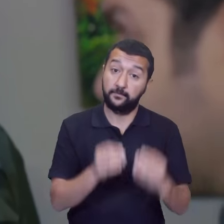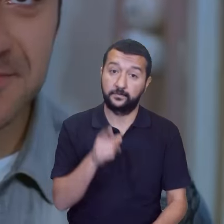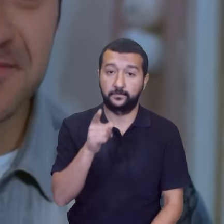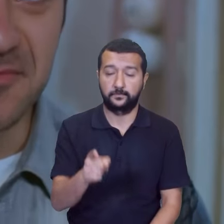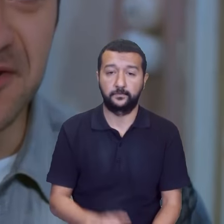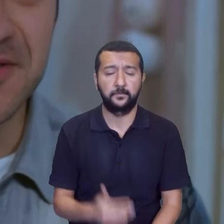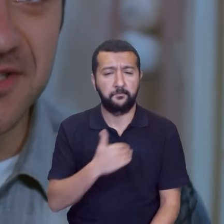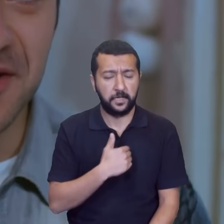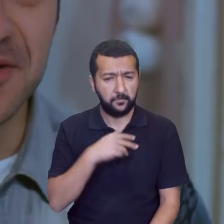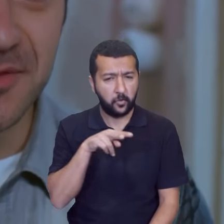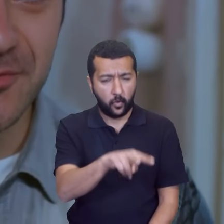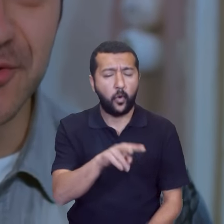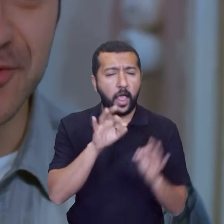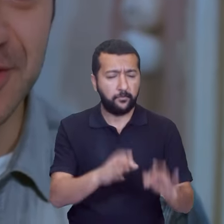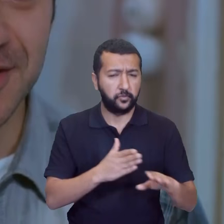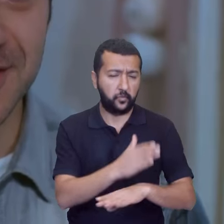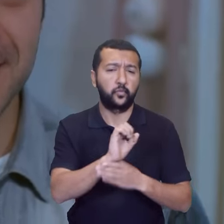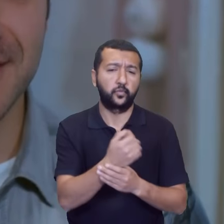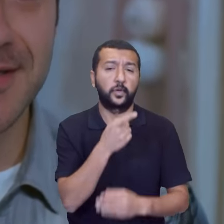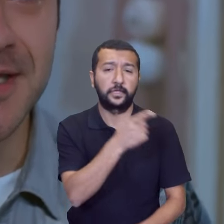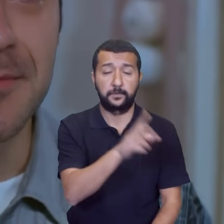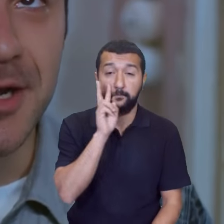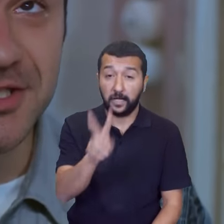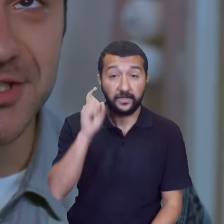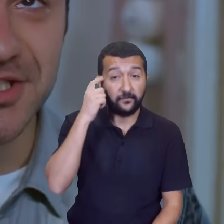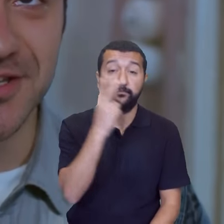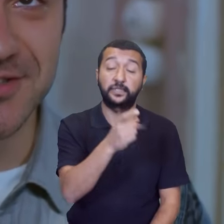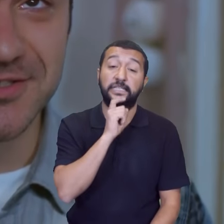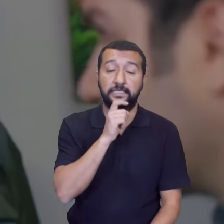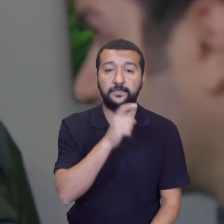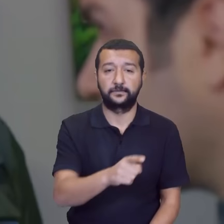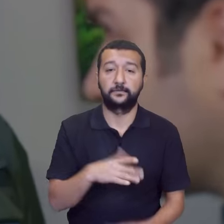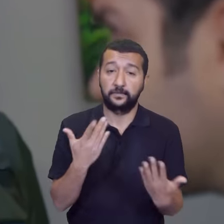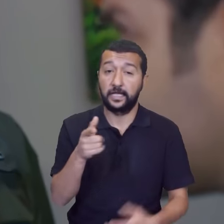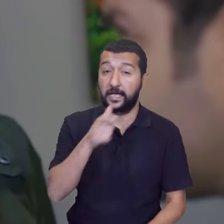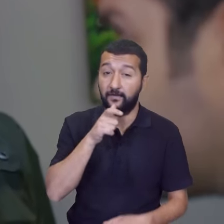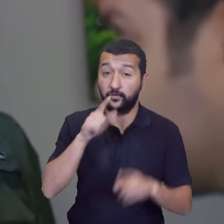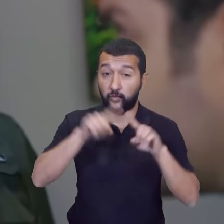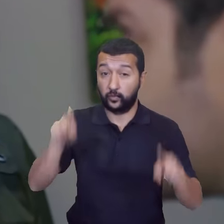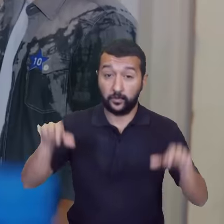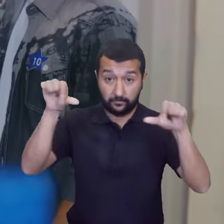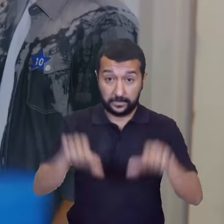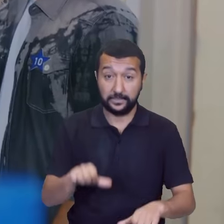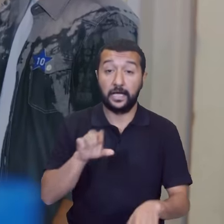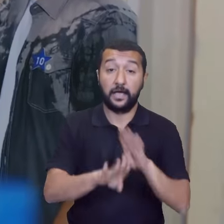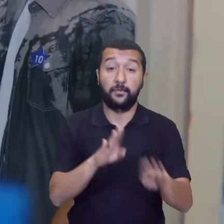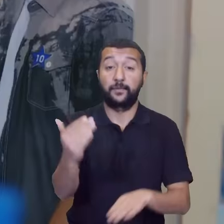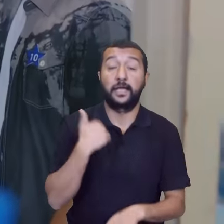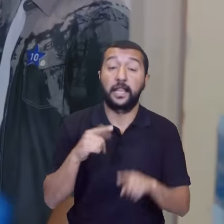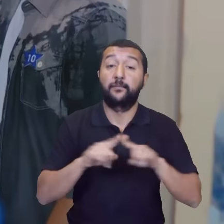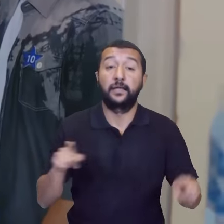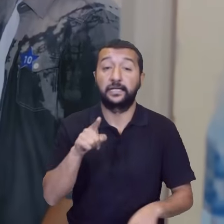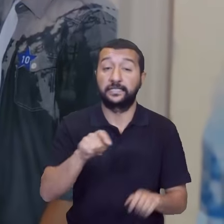bakabilirsen. Benim istikametim hep doğru usta. Senin bakış açın yanlış. Kahveciyi batırırsan Kapıma